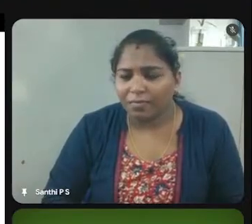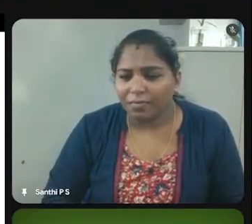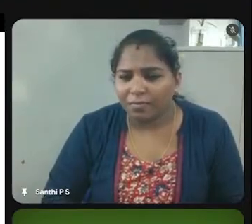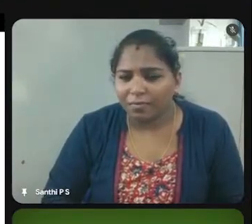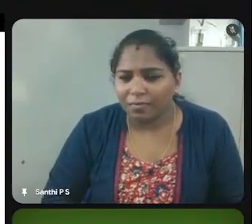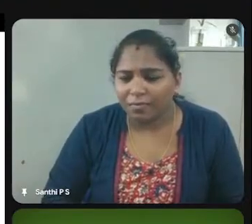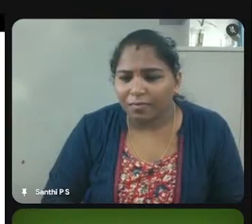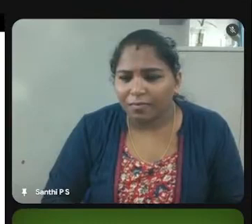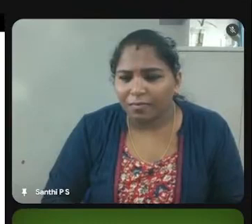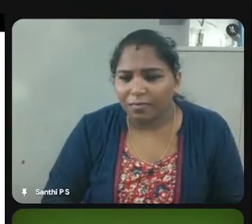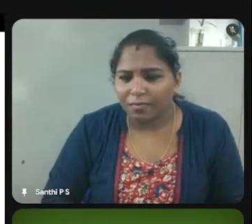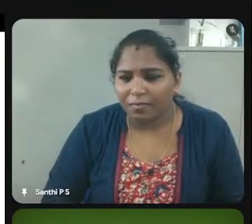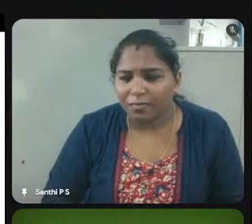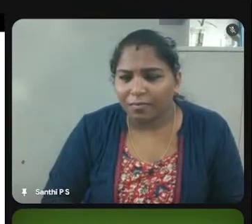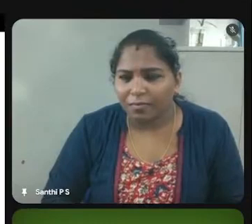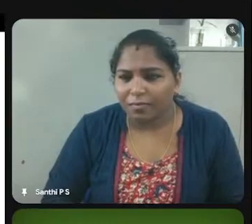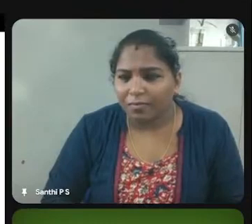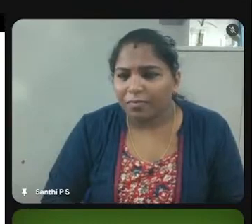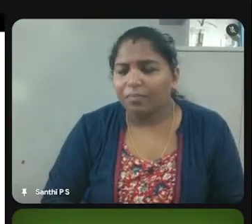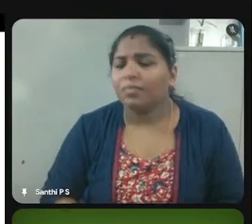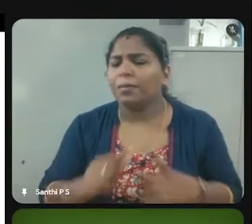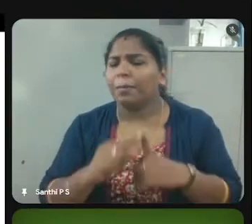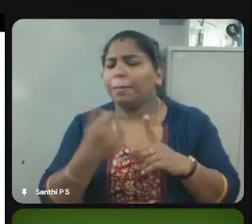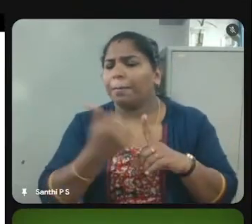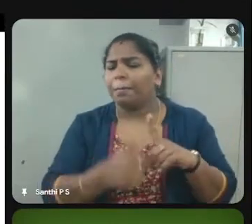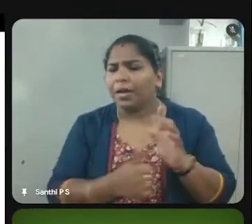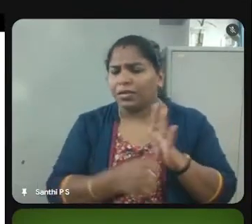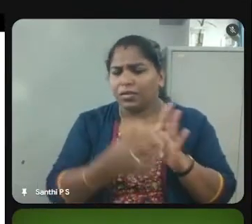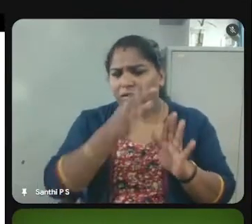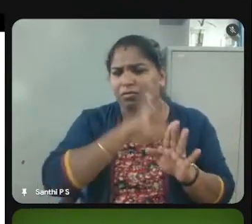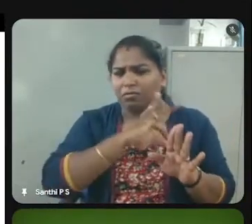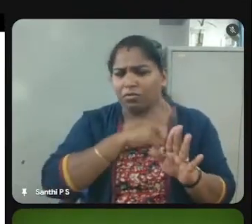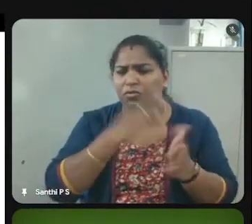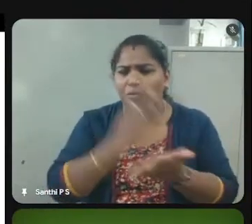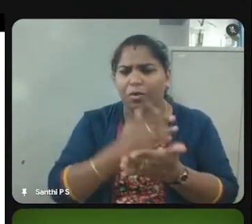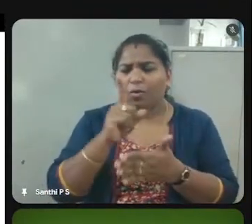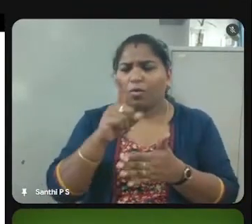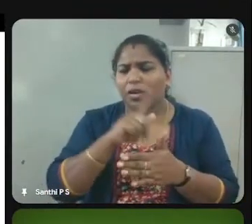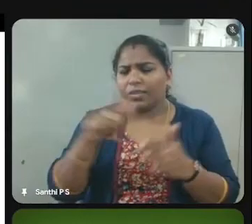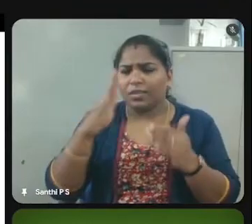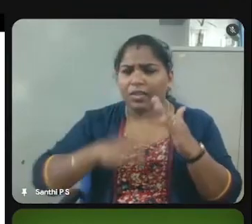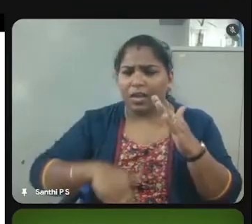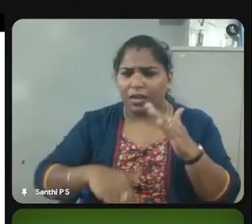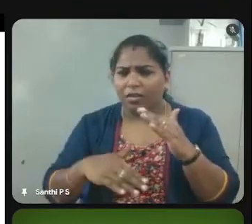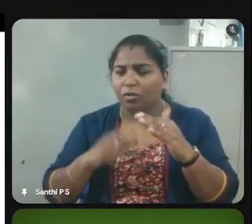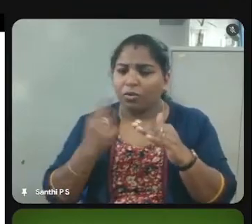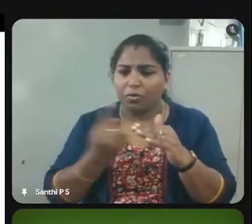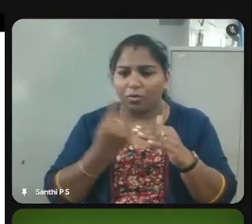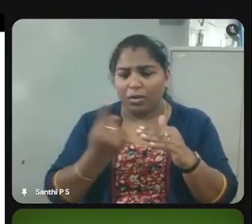പെൻഷൻ നിർത്തലാക്കിയിട്ടുണ്ട്. അതുകൊണ്ട് സാമ്പത്തികമായിട്ടും വളരെ ബുദ്ധിമുട്ടുന്ന കുറെ രക്ഷിതാക്കൾ ഈ കൂട്ടത്തിലുണ്ടാവും.